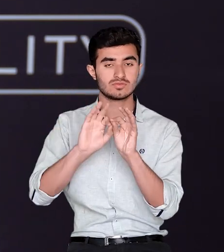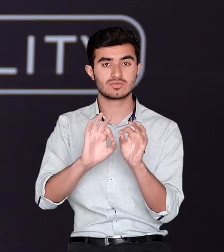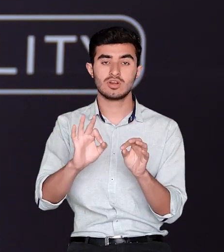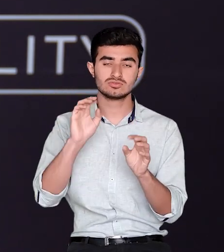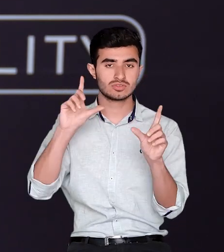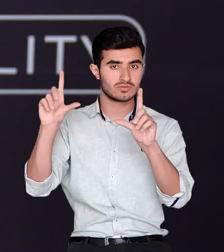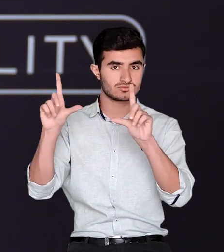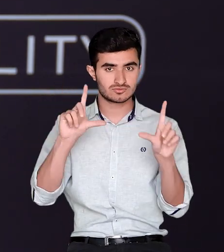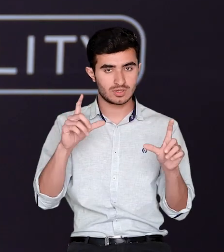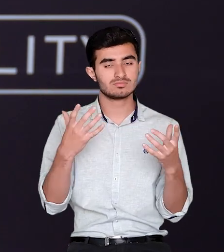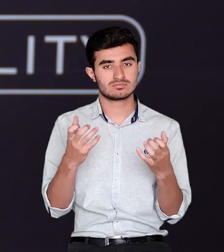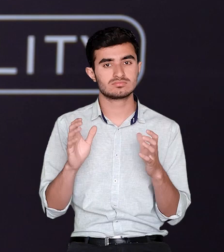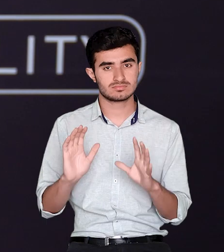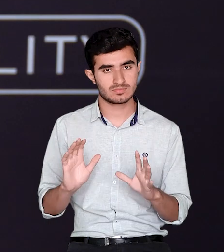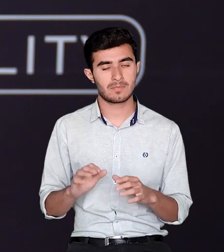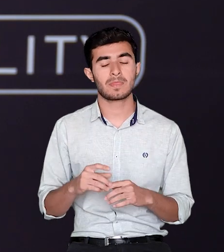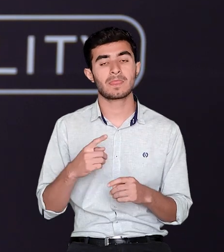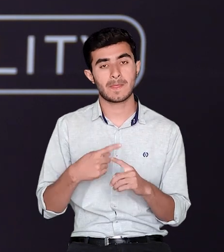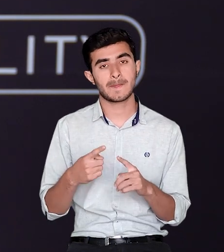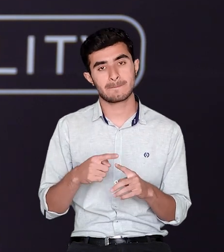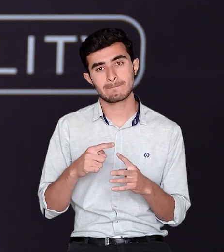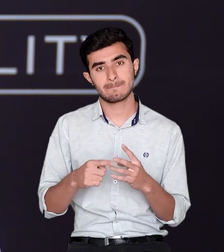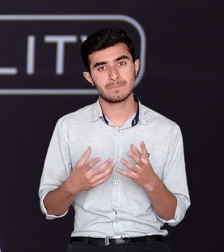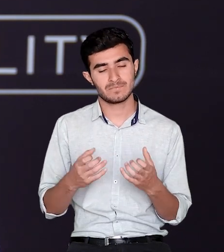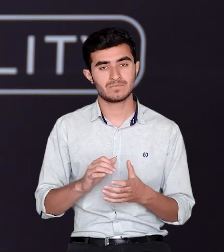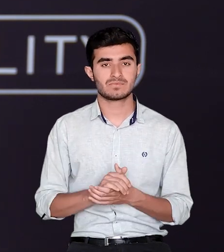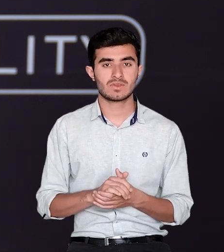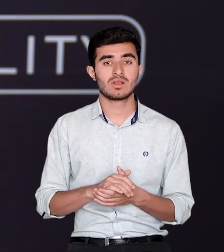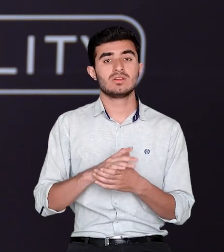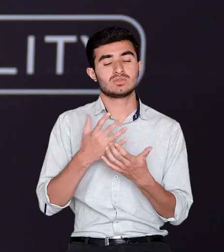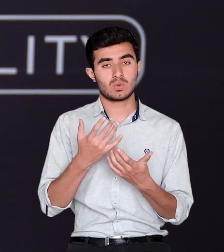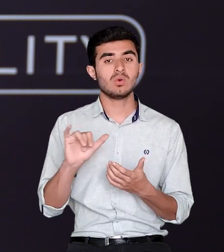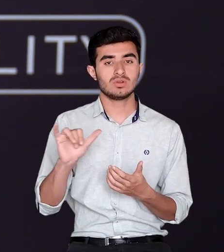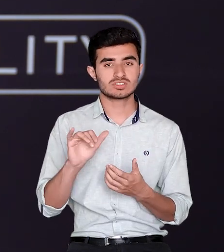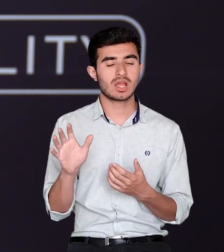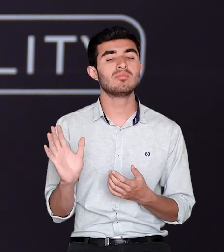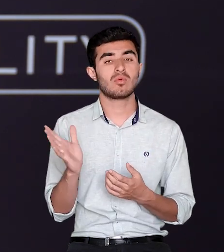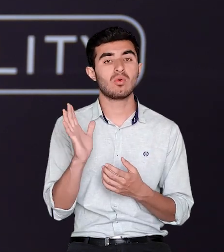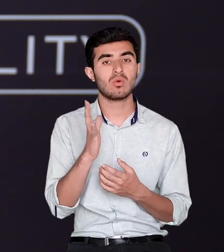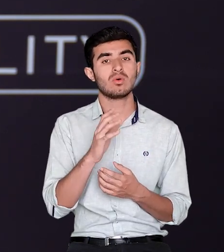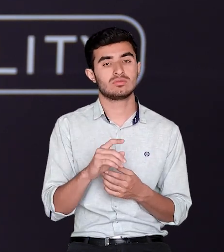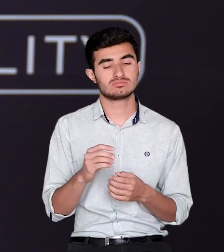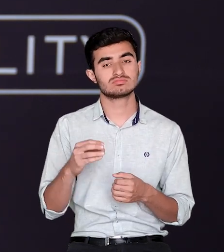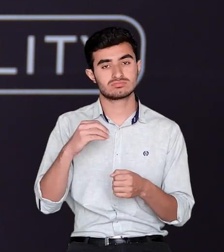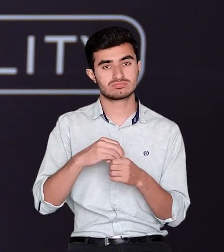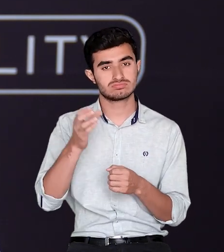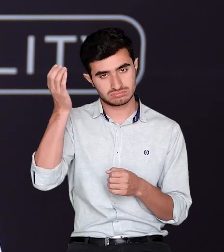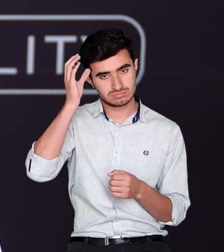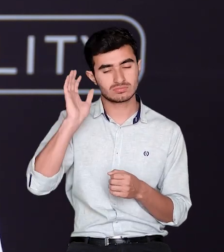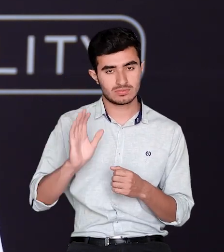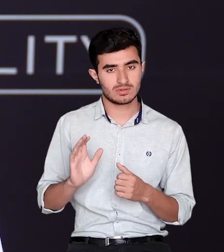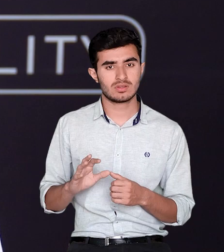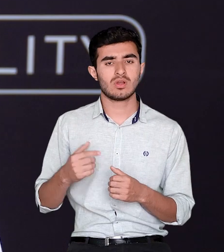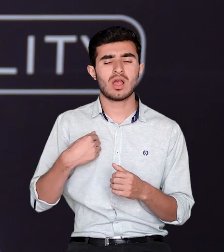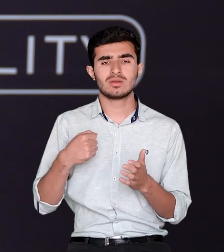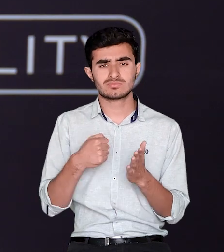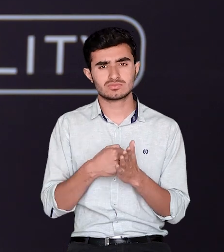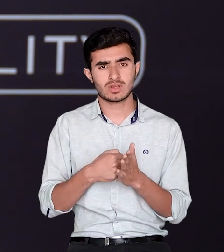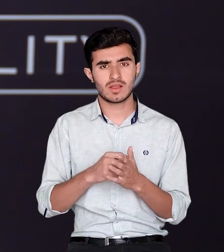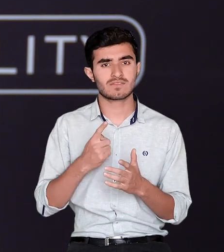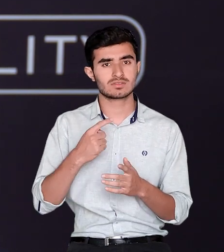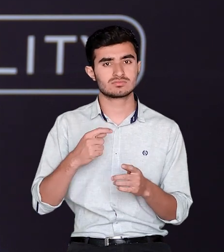आ जाते हैं। सिक्वेटर एक फ्री स्टैकिंग सॉफ्टवेयर है, तो इस तरह काफ़ी अच्छी आप कर सकते हैं एट होम। So I'm